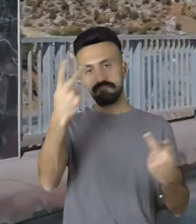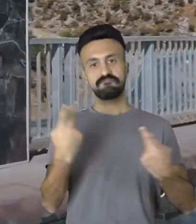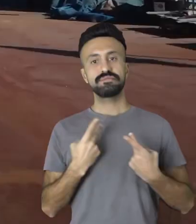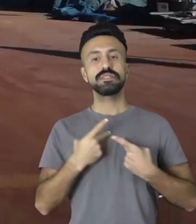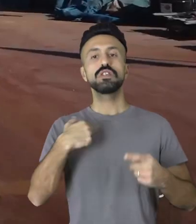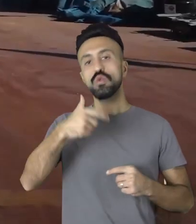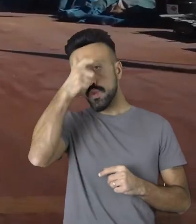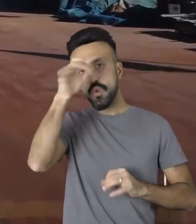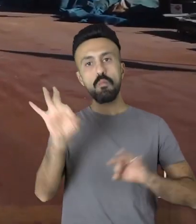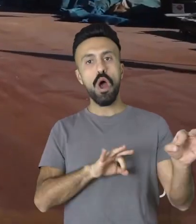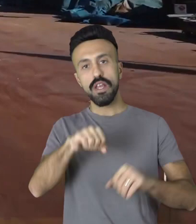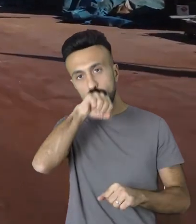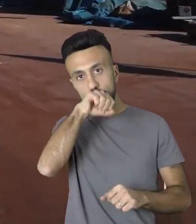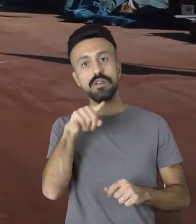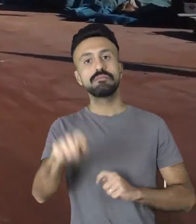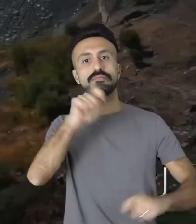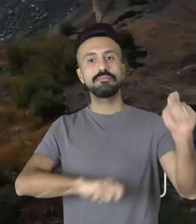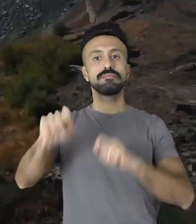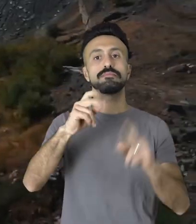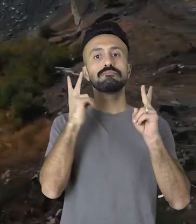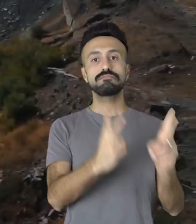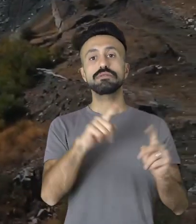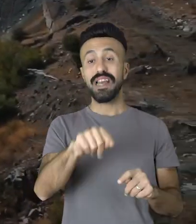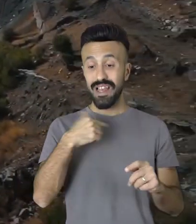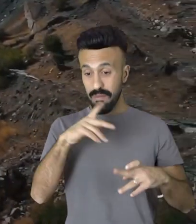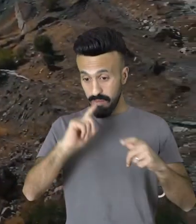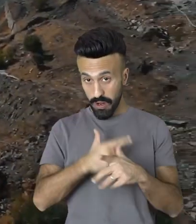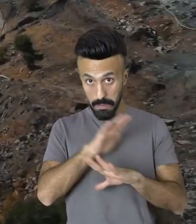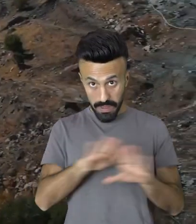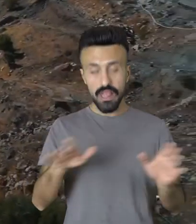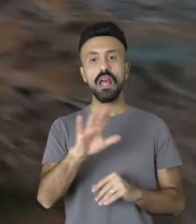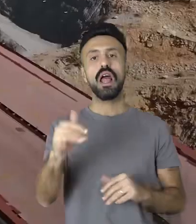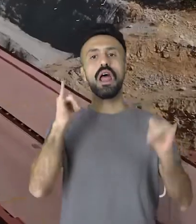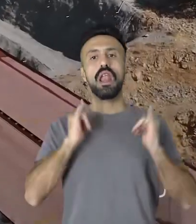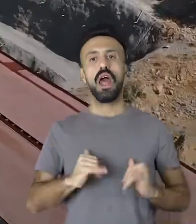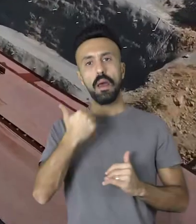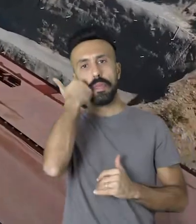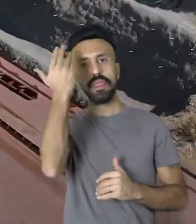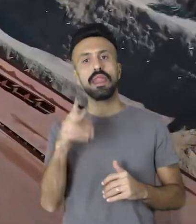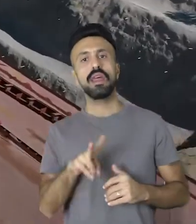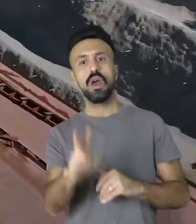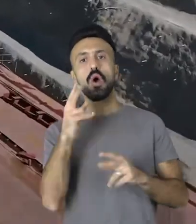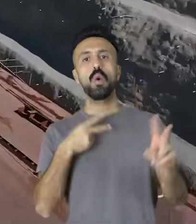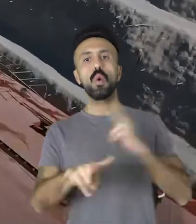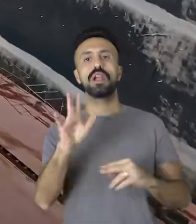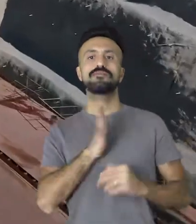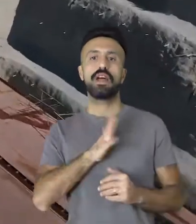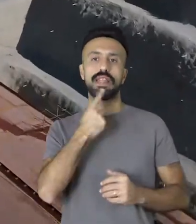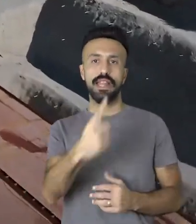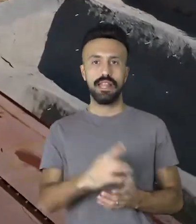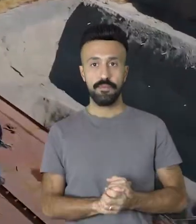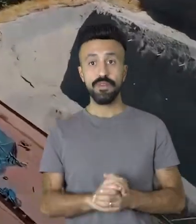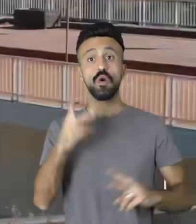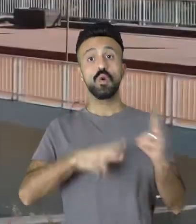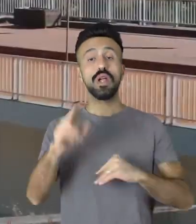milli imkanlarla ve Türk mühendislerin emeğiyle inşa edilen projenin tamamlanmasıyla kesintisiz, güvenli ve konforlu bir ulaşım